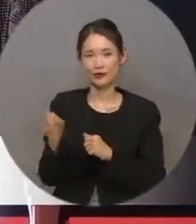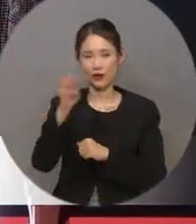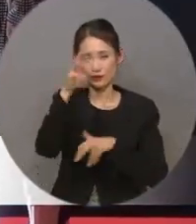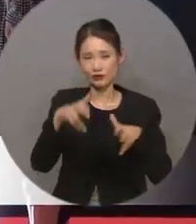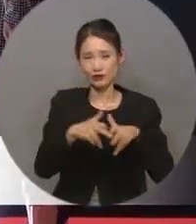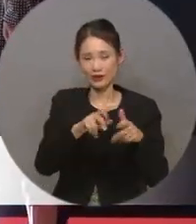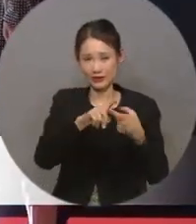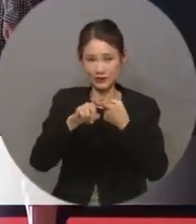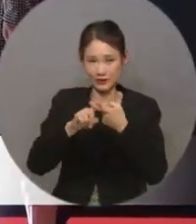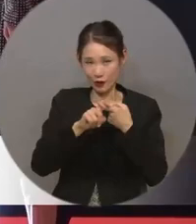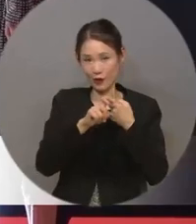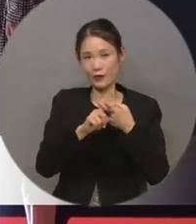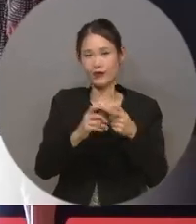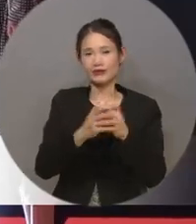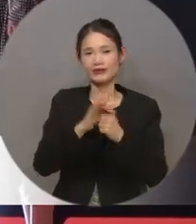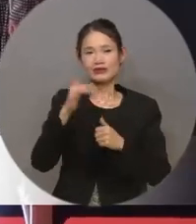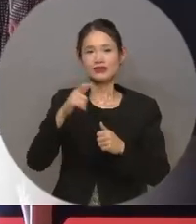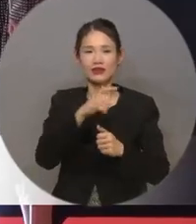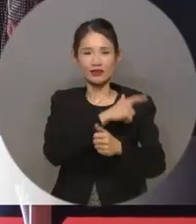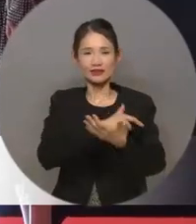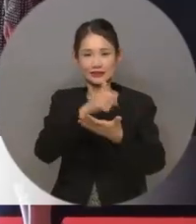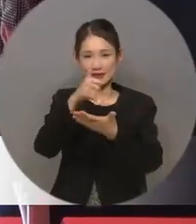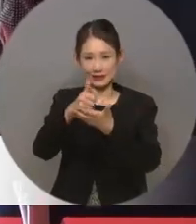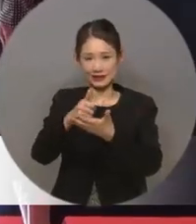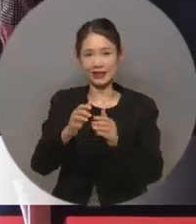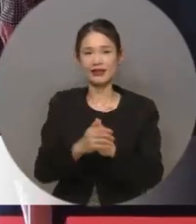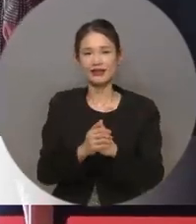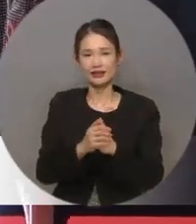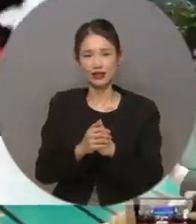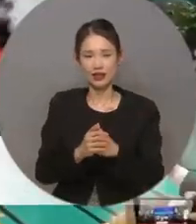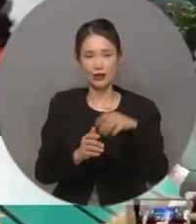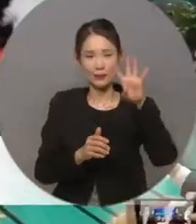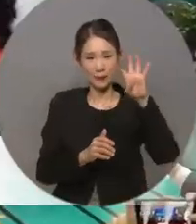광주장애인총연합회 진건 이사장은 43번째 장애인의